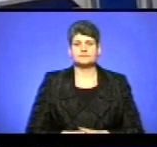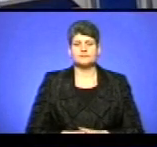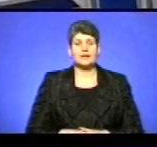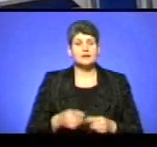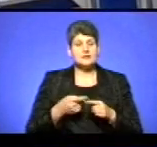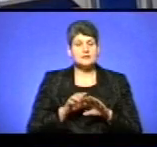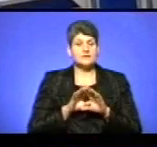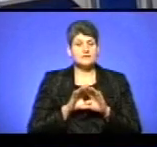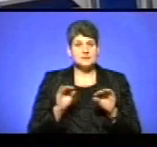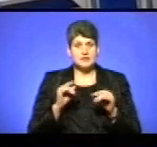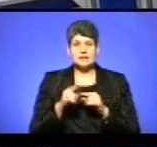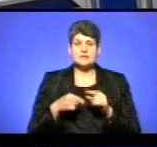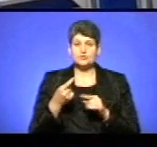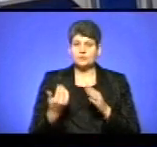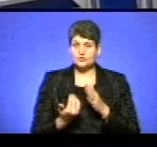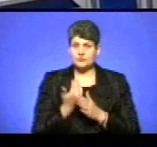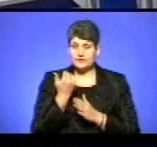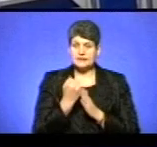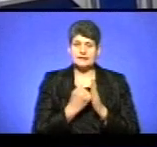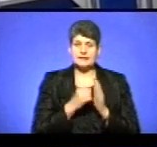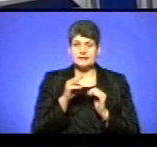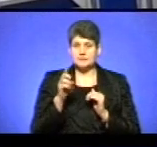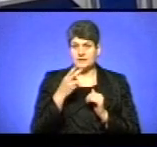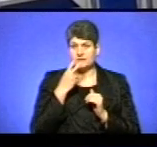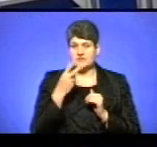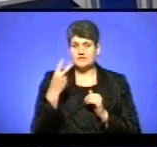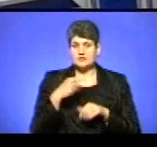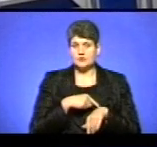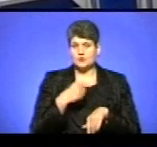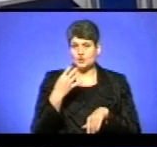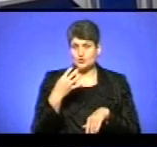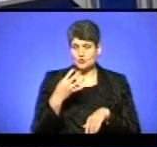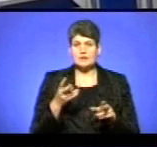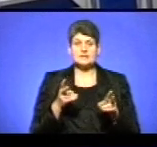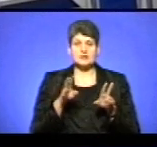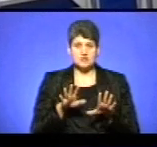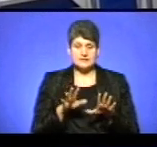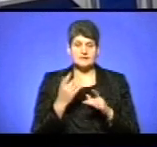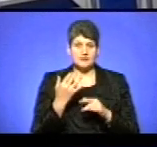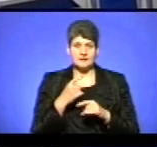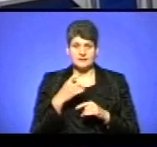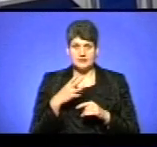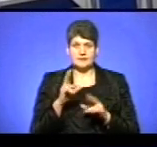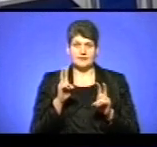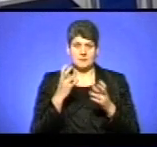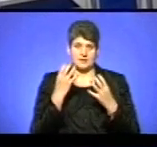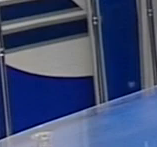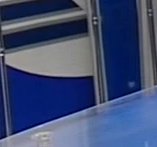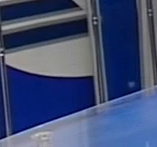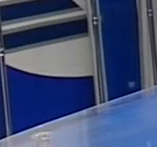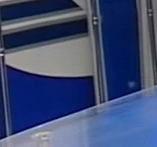І на цьому у мене все. Наступний випуск новин на каналі ТТБ дивіться о 20:40 і залишайтеся з нами за кілька хвилин в ефірі «Тема дня».